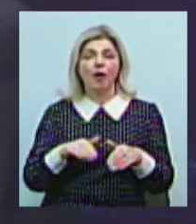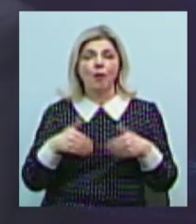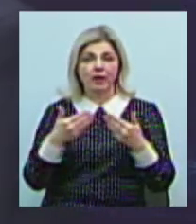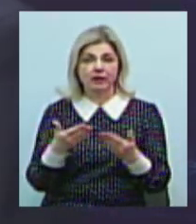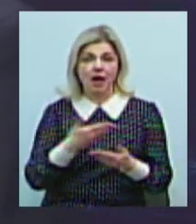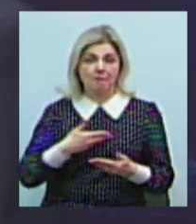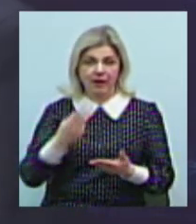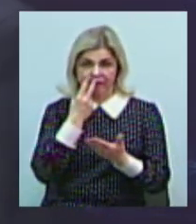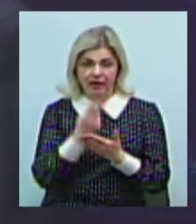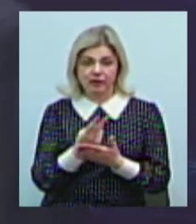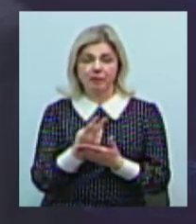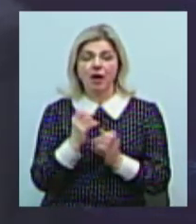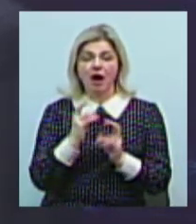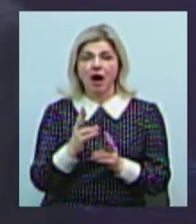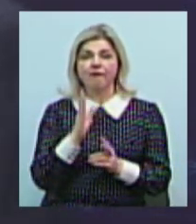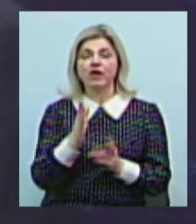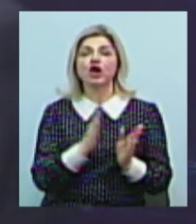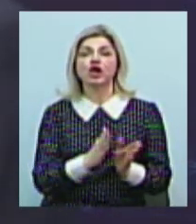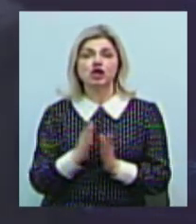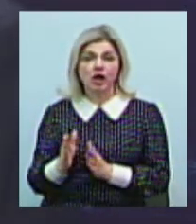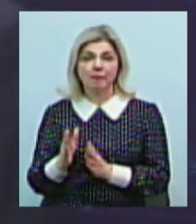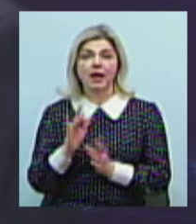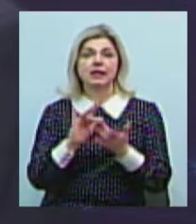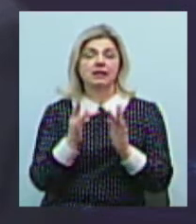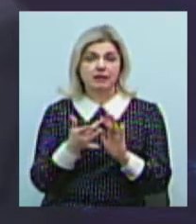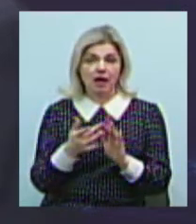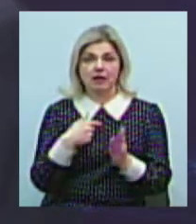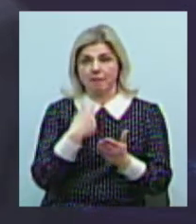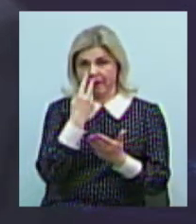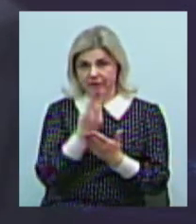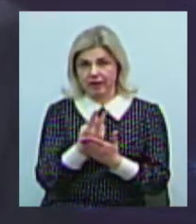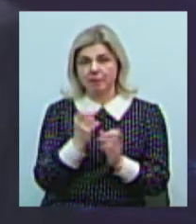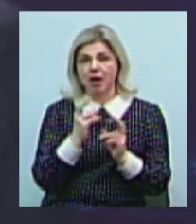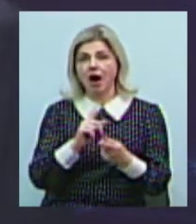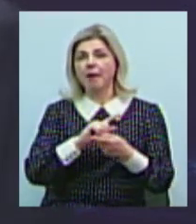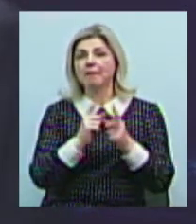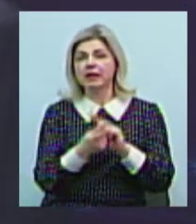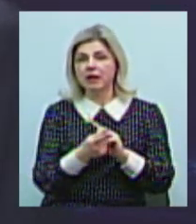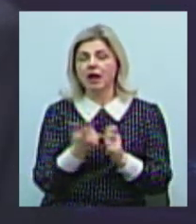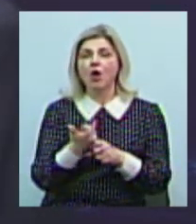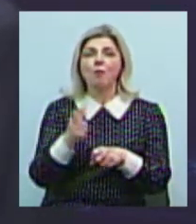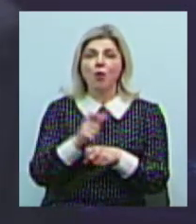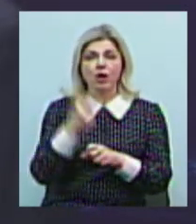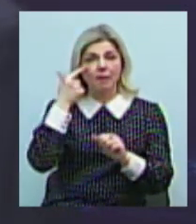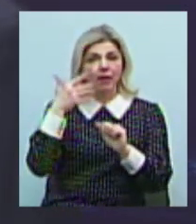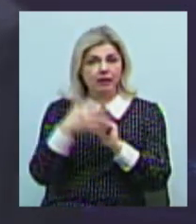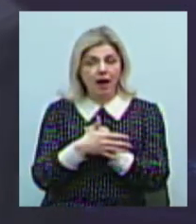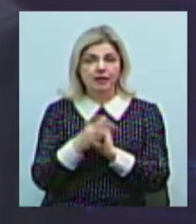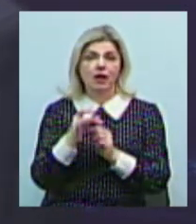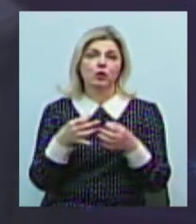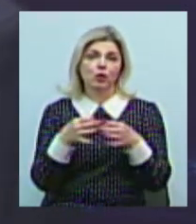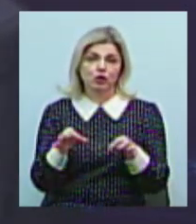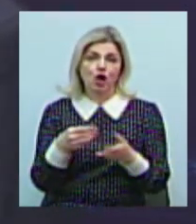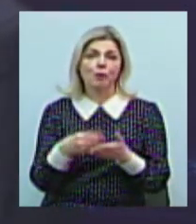видим, как в живом режиме на сайте, мы видим, как меняется, становится более понятная и доступная